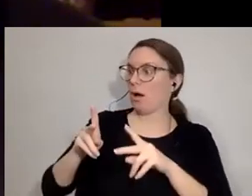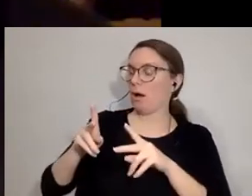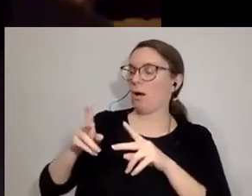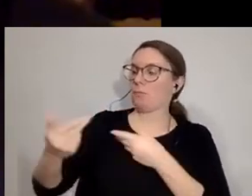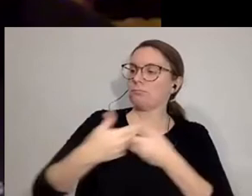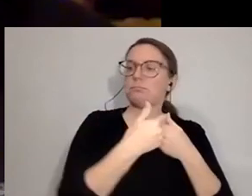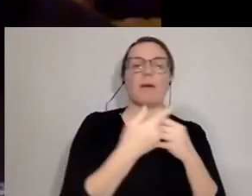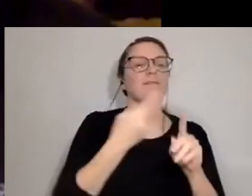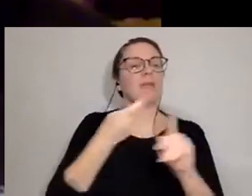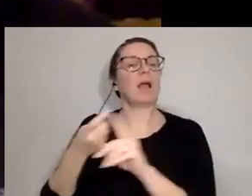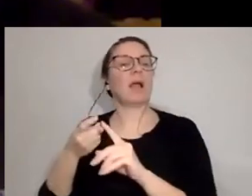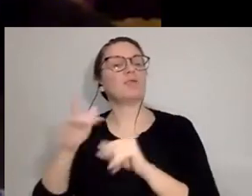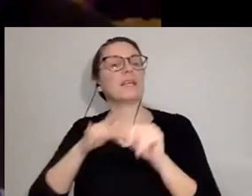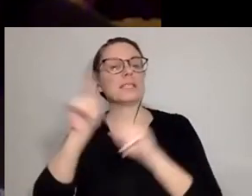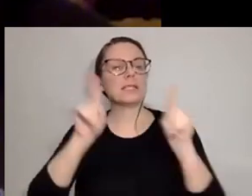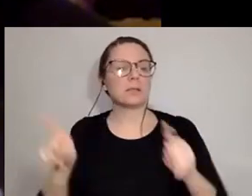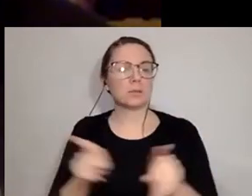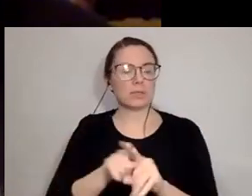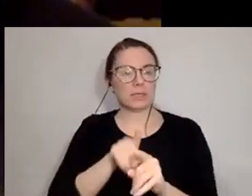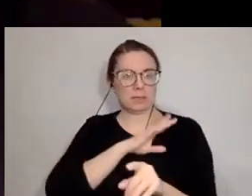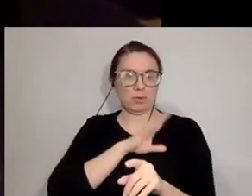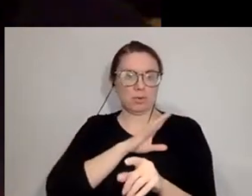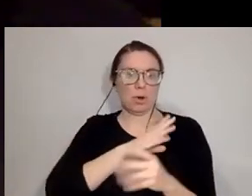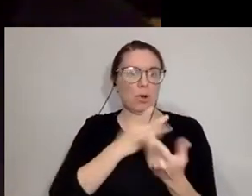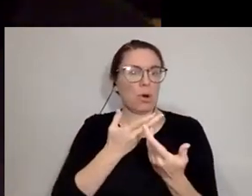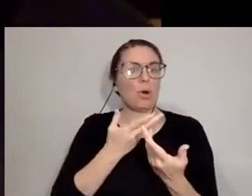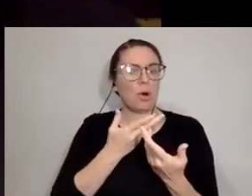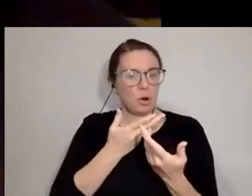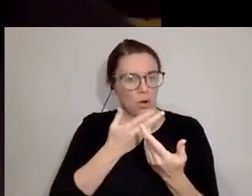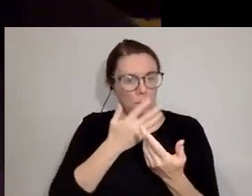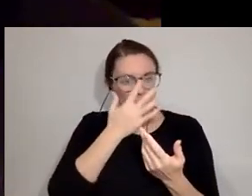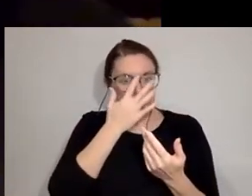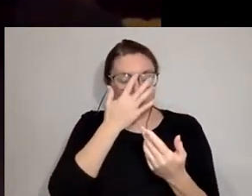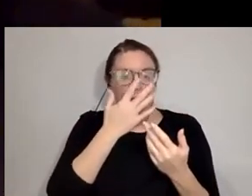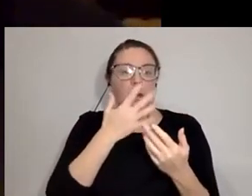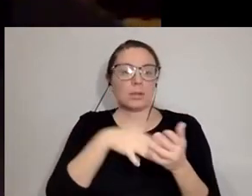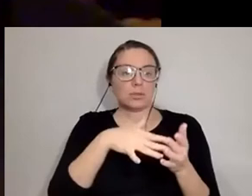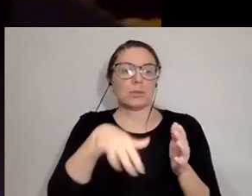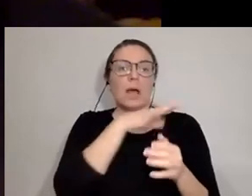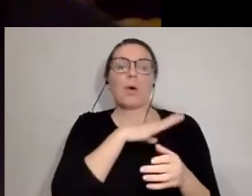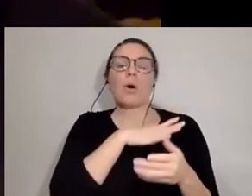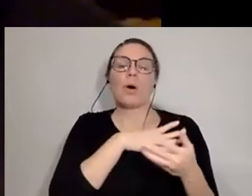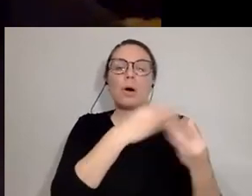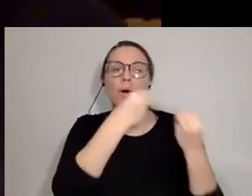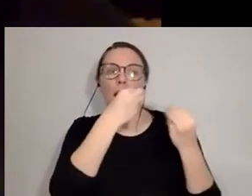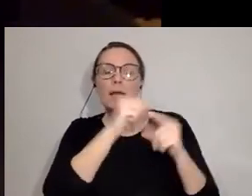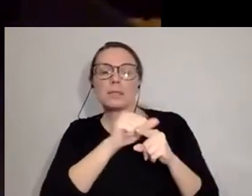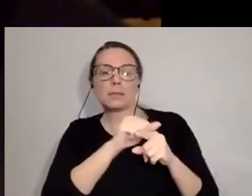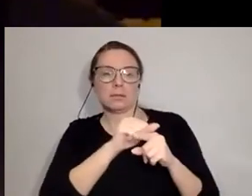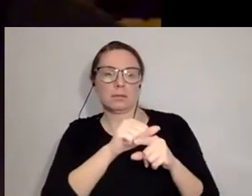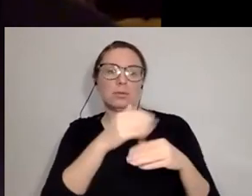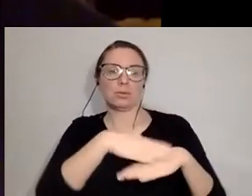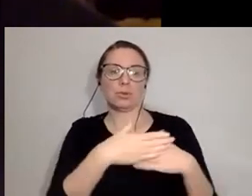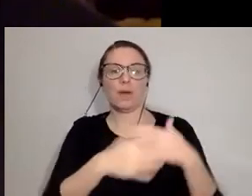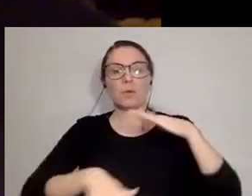professionnels, les étudiants ont à la fois des enseignements sur les fondamentaux du champ du handicap, sur les modèles